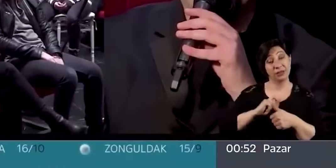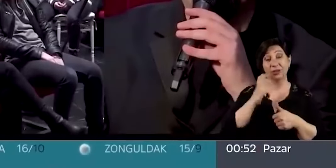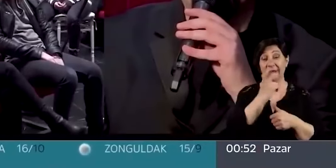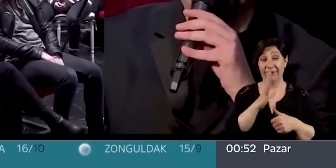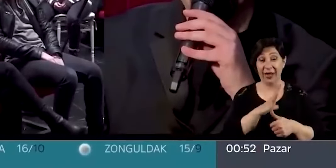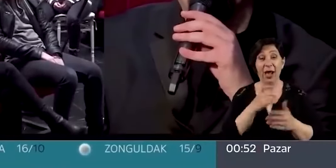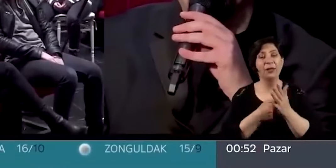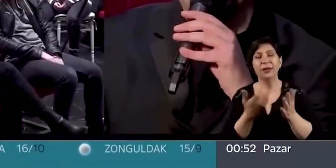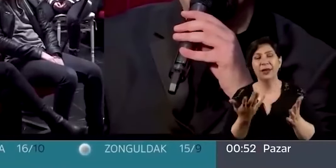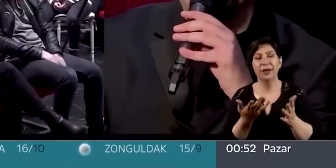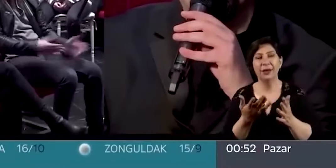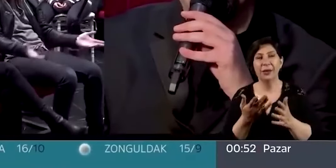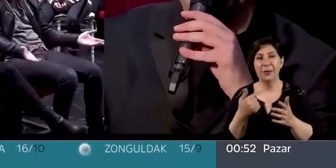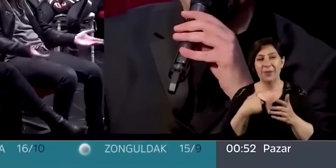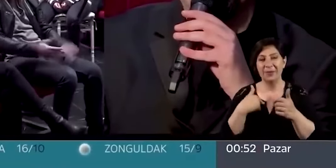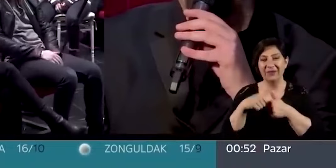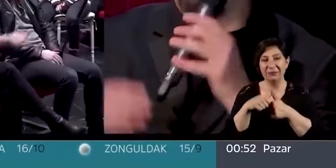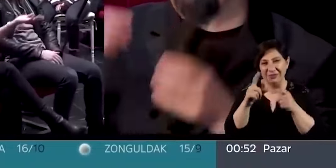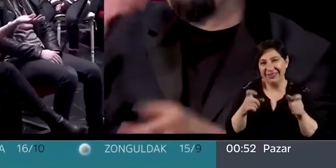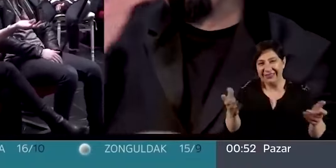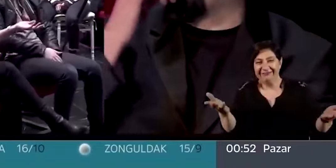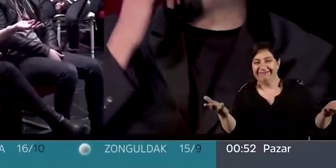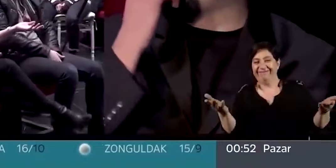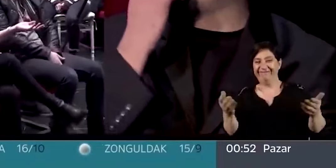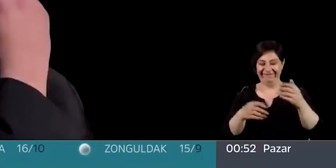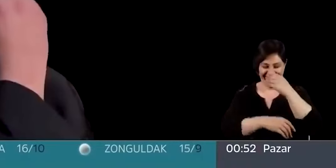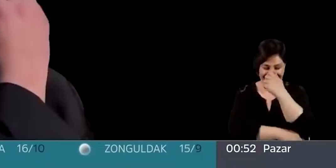var. Vay. Adı ne şarkının? Benimle evlenir misin?